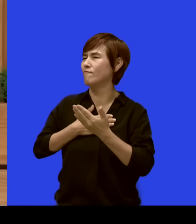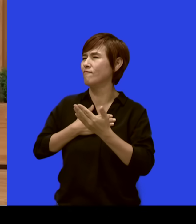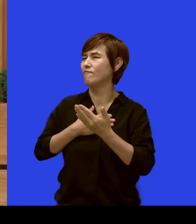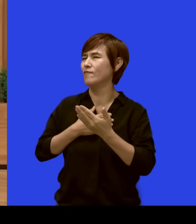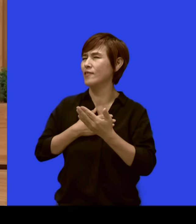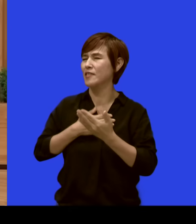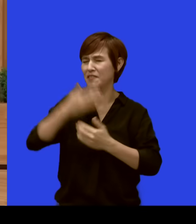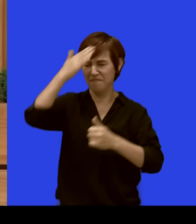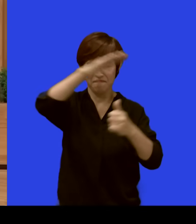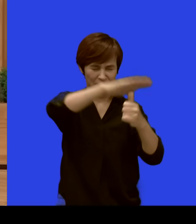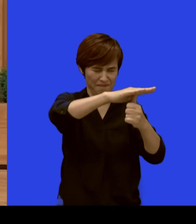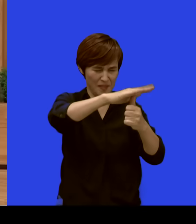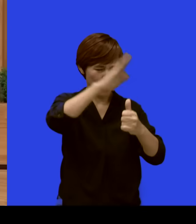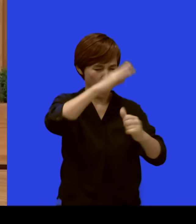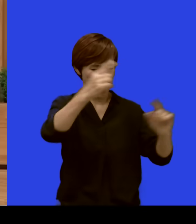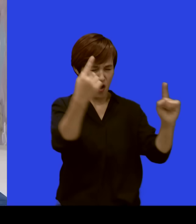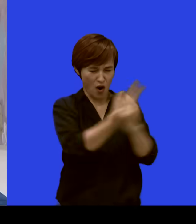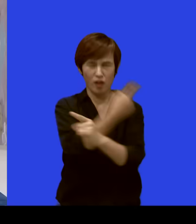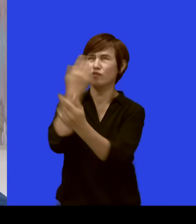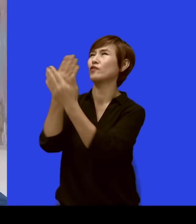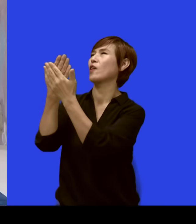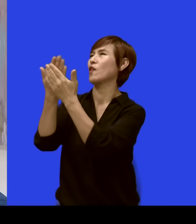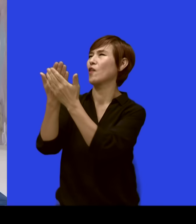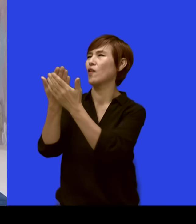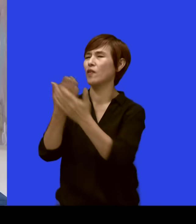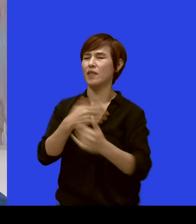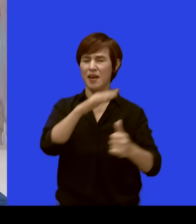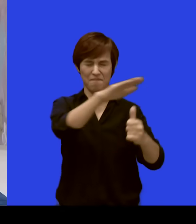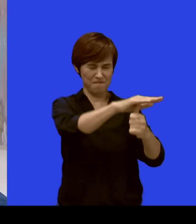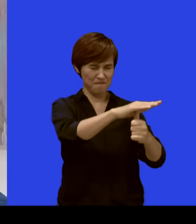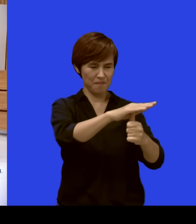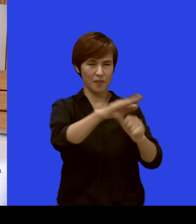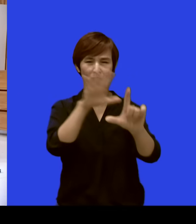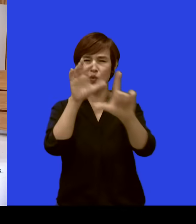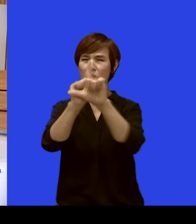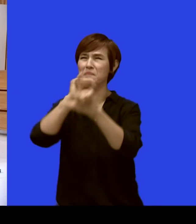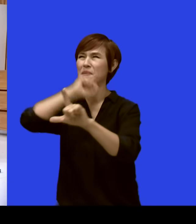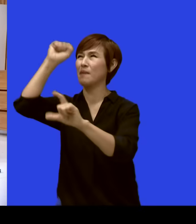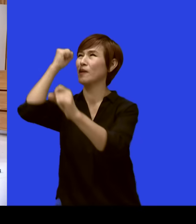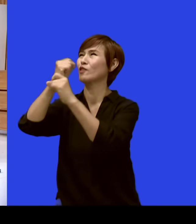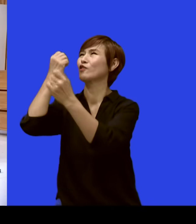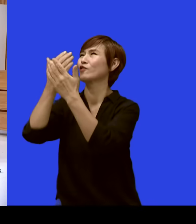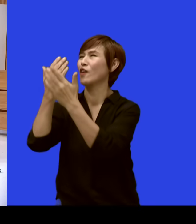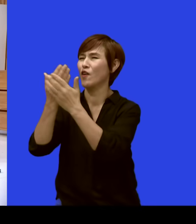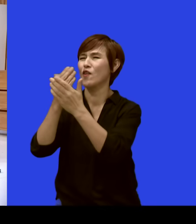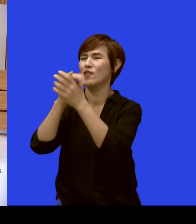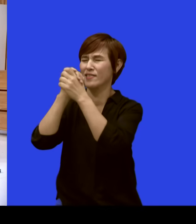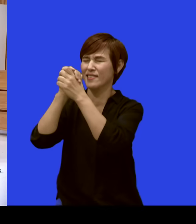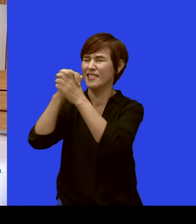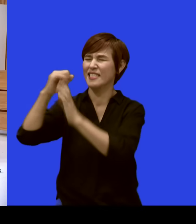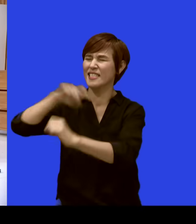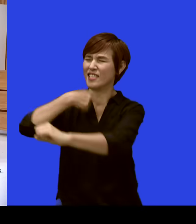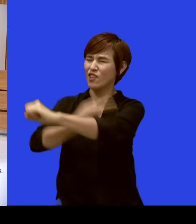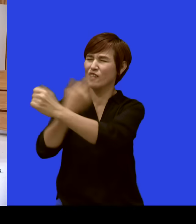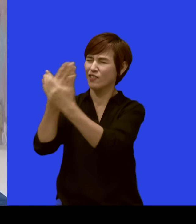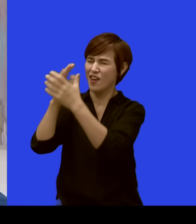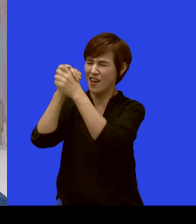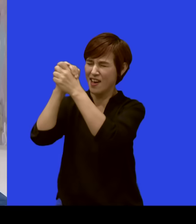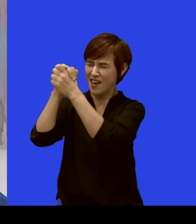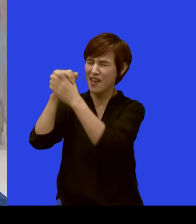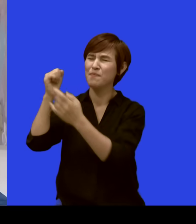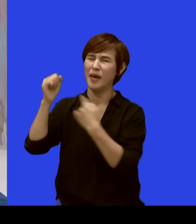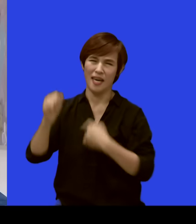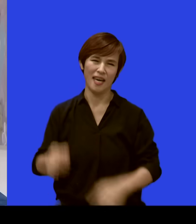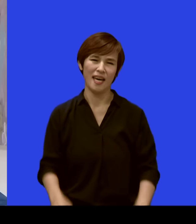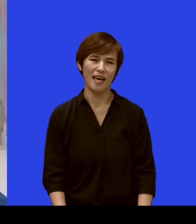날리게 해주시고 병도 고치게 해주고 그리고 좀 기도하면 좀 로또도 좀 당첨 도와줄 수 있게. 이런 기도를 드리는데 제가